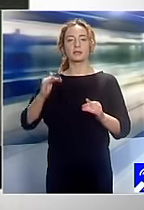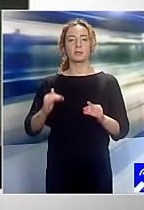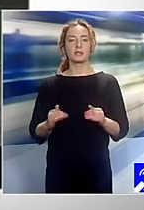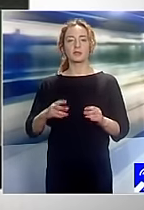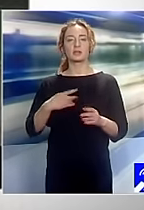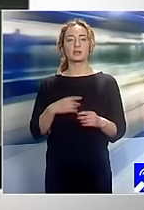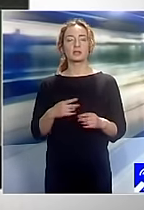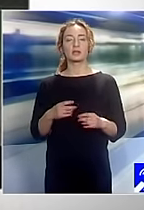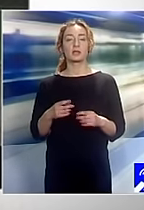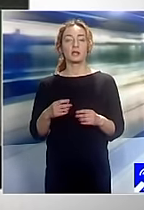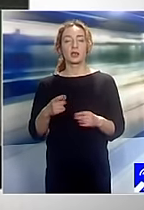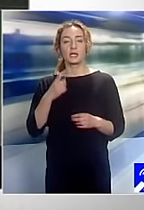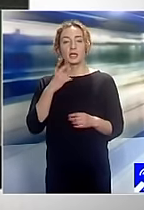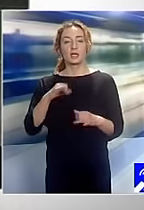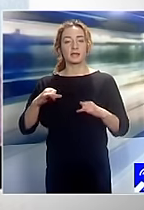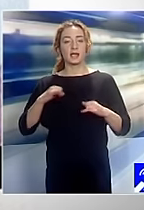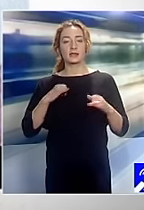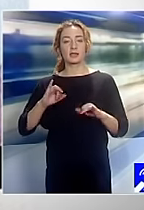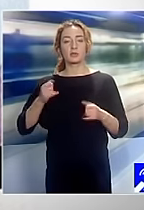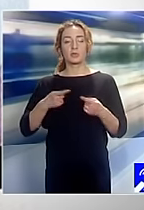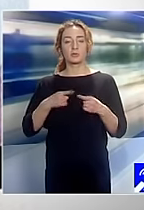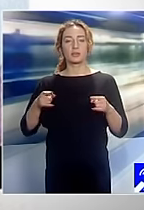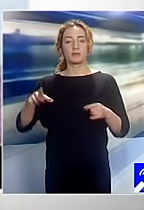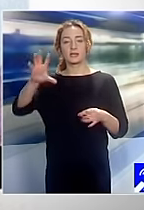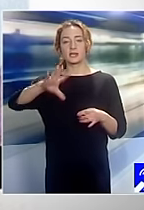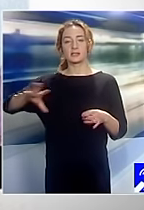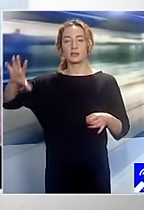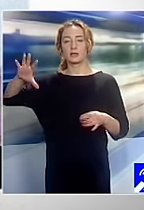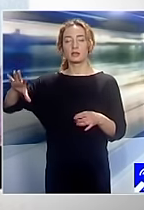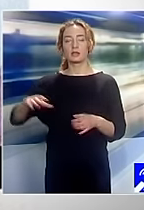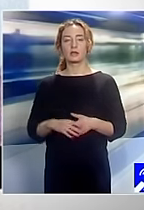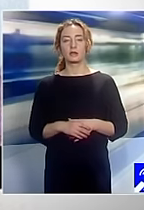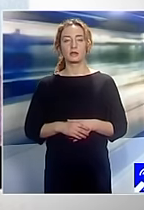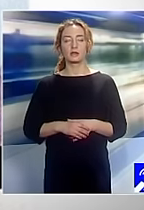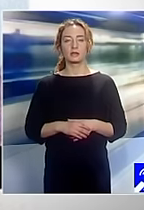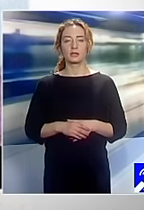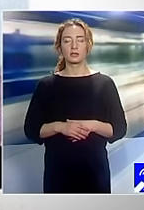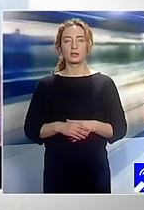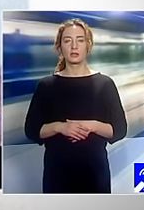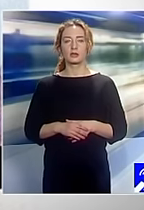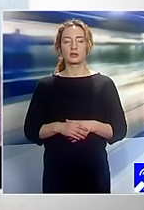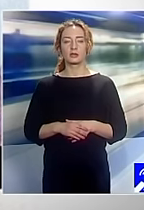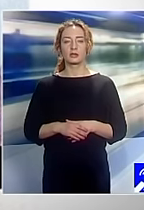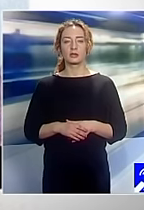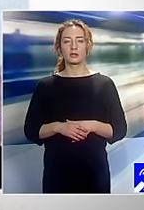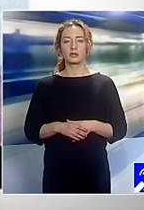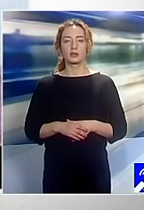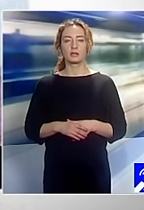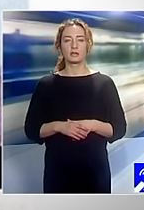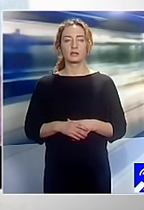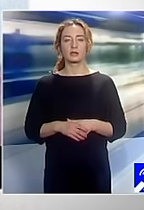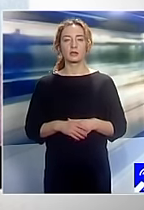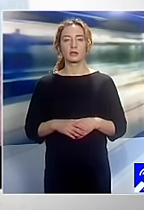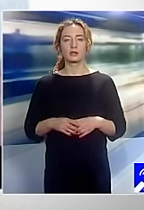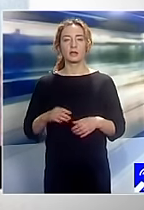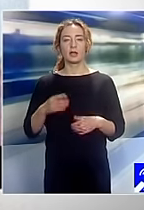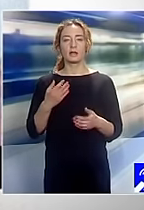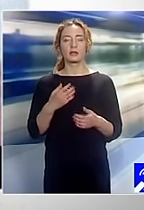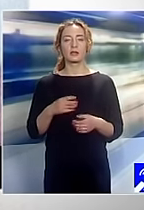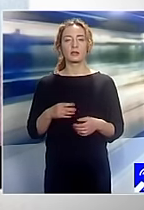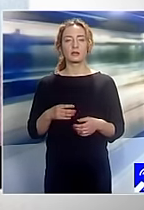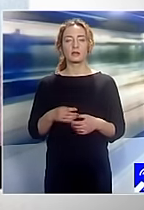state. Avem o vulnerabilitate pentru faptul că aici în România valorificarea și mai ales eliminarea deșeurilor este foarte ieftină, ceea ce face